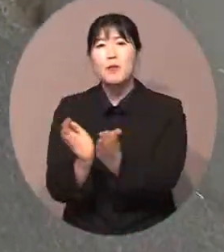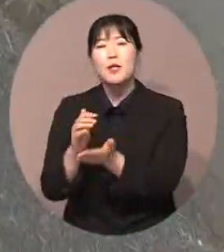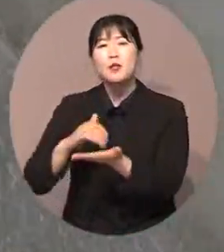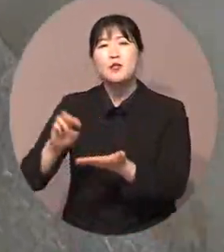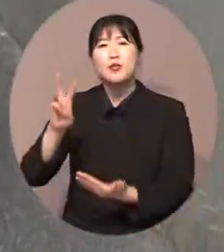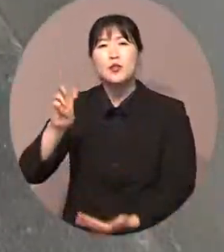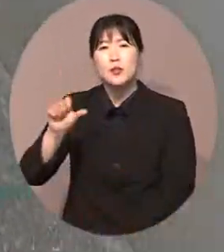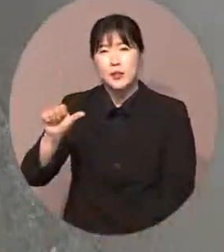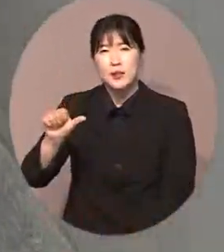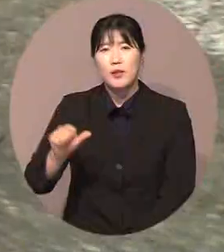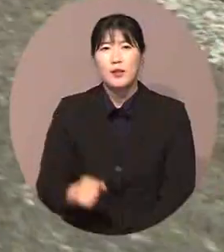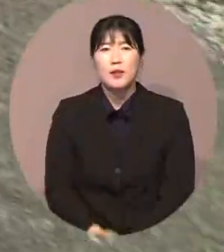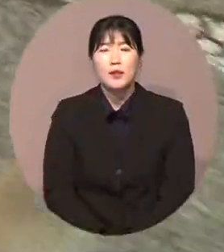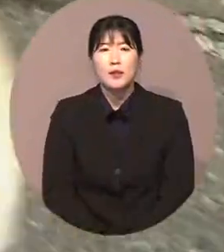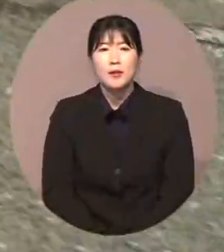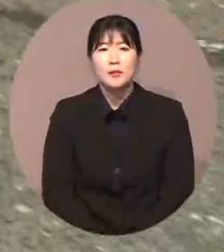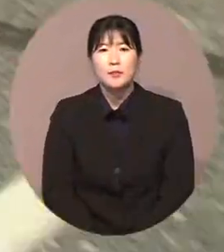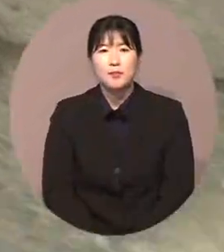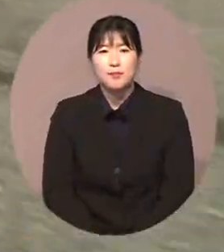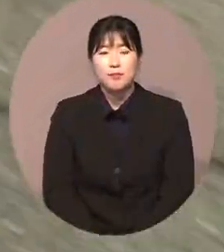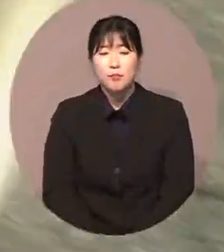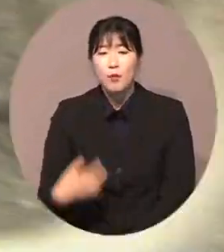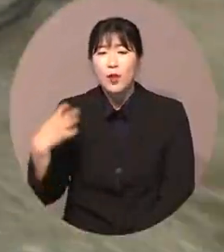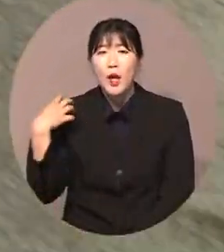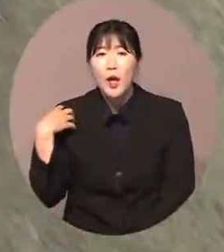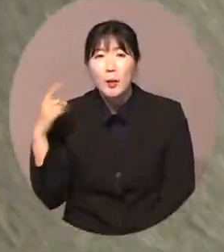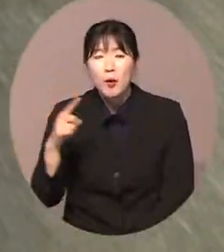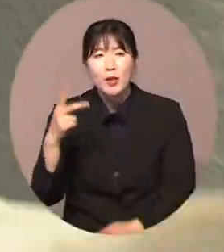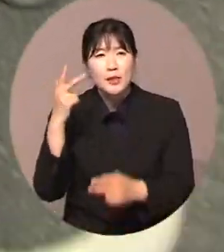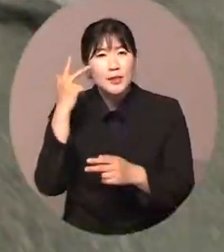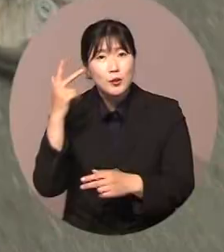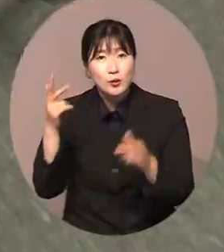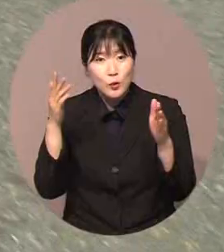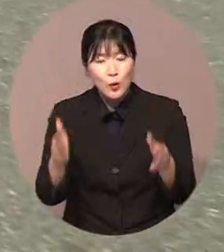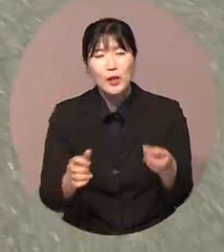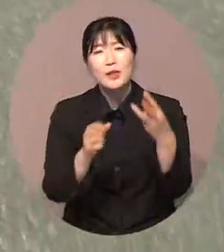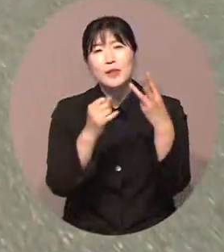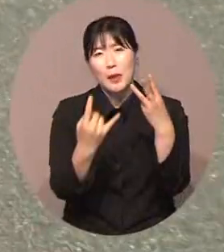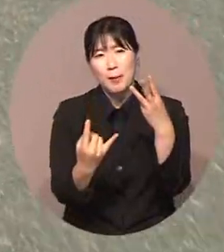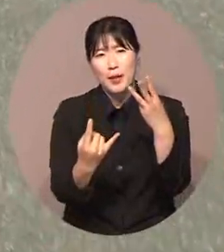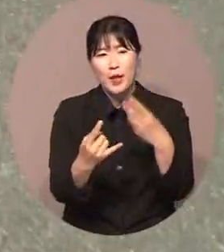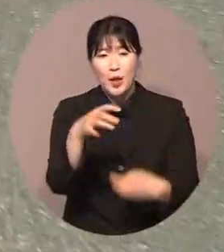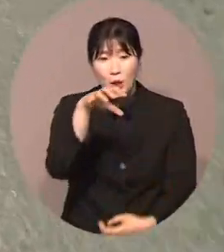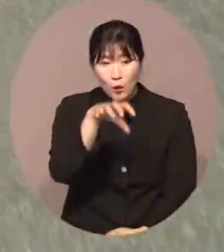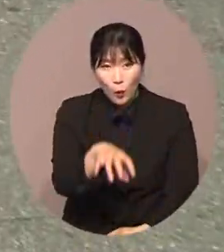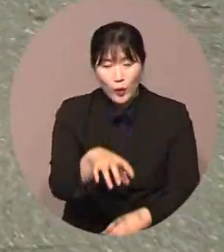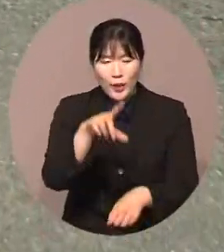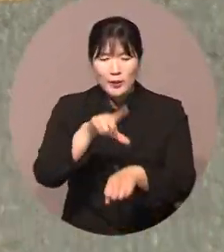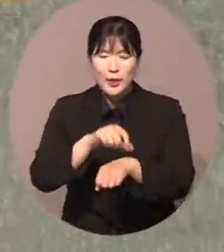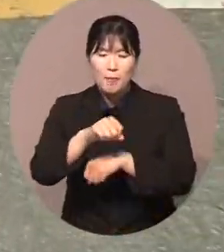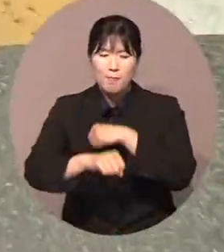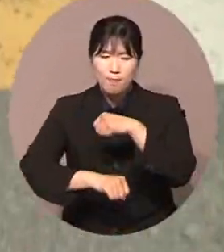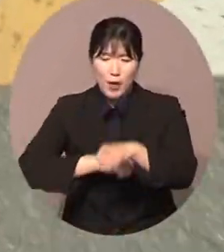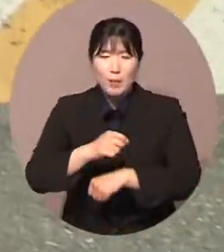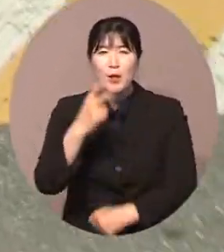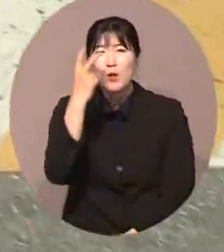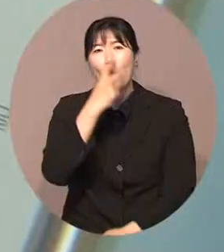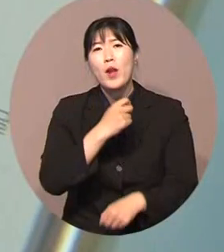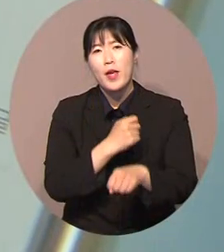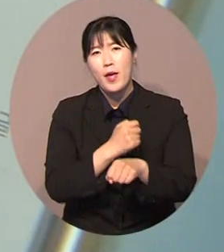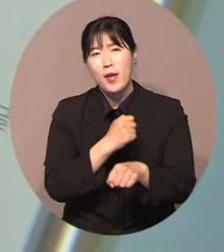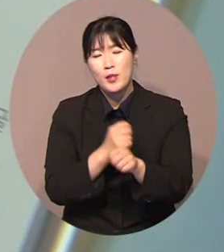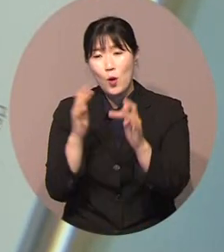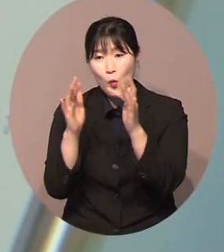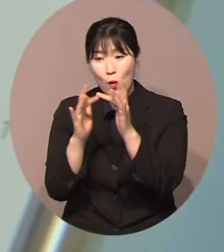팀이 선발됐습니다. 순찰대는 일주일에 3차례 이상 원하는 시간에 원하는 장소를 순찰하고 온라인